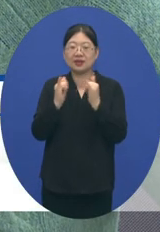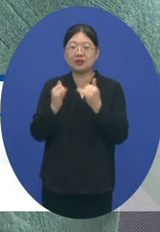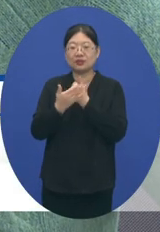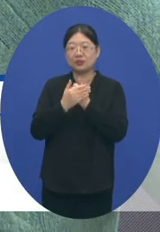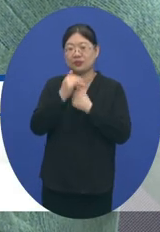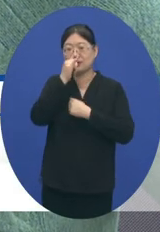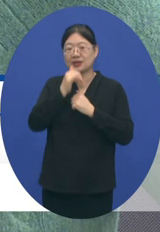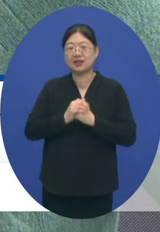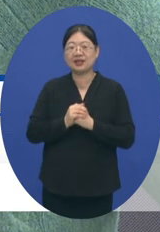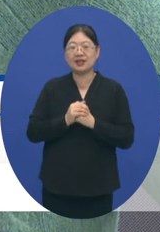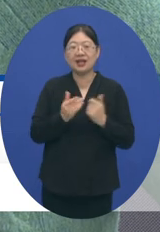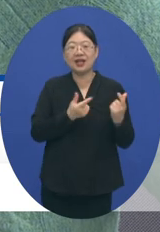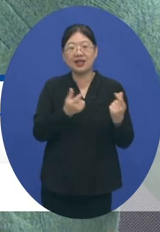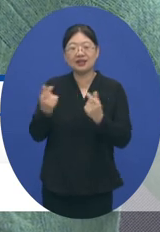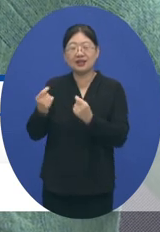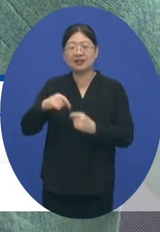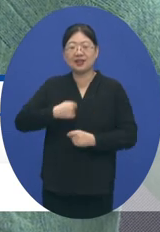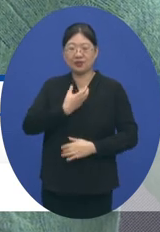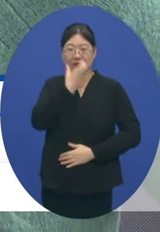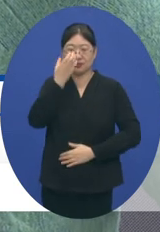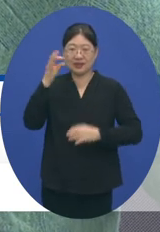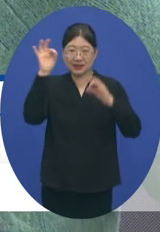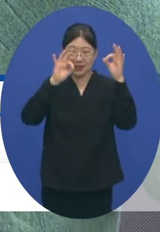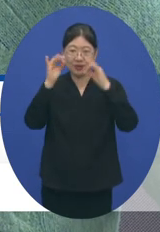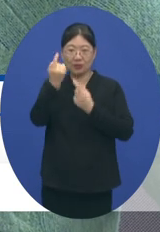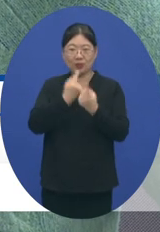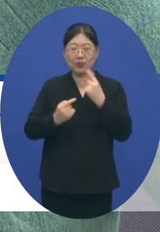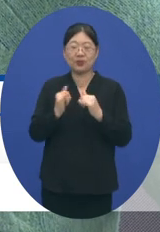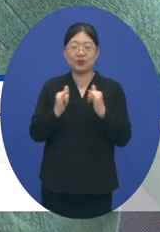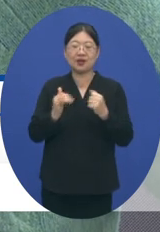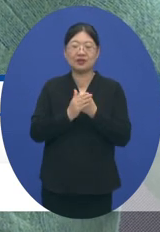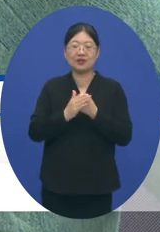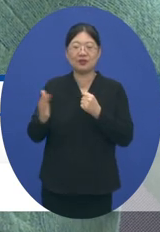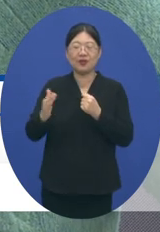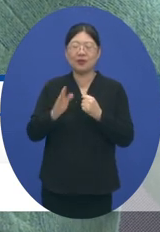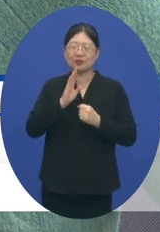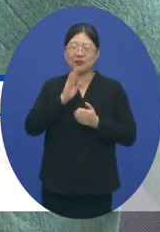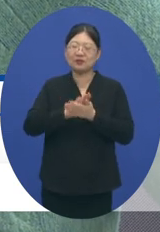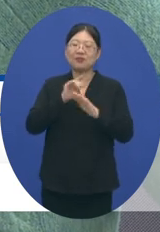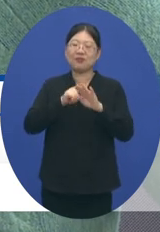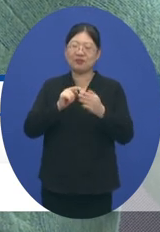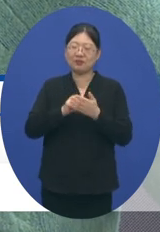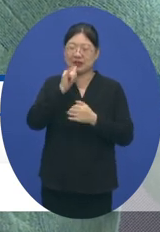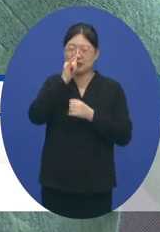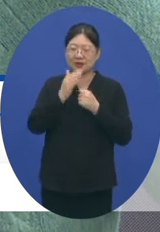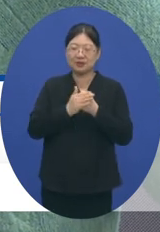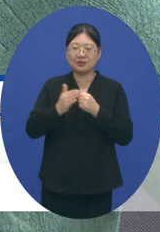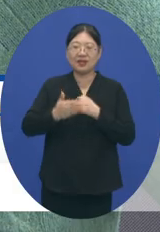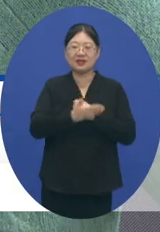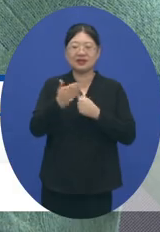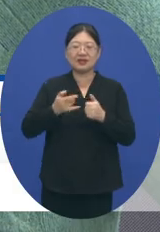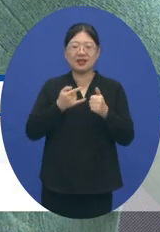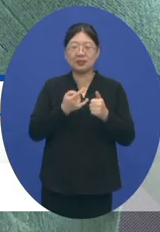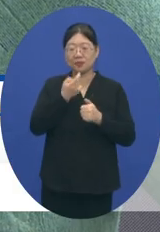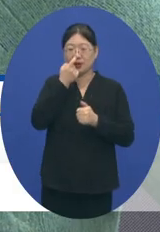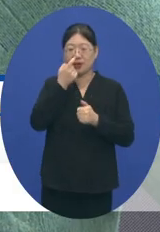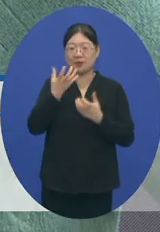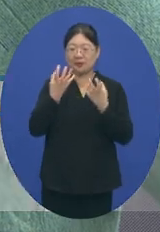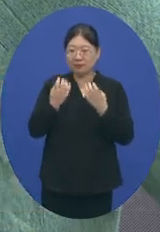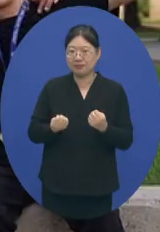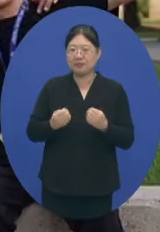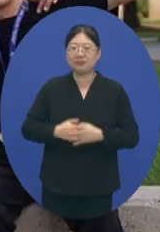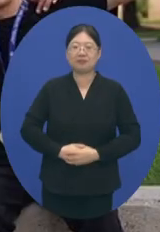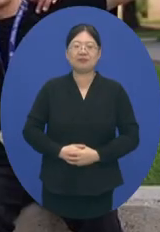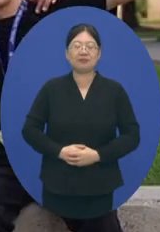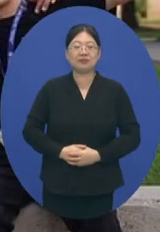같아요. 다들 자기 꿈을 찾아서 오신 분들이기 때문에 되게 열정이 많았어요. 그래서 그분들한테도 배우는 게